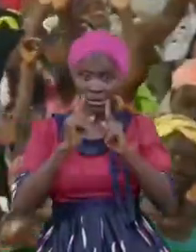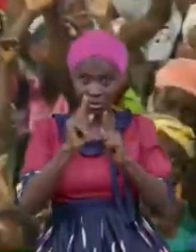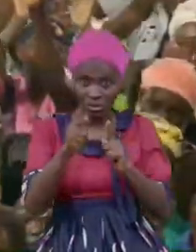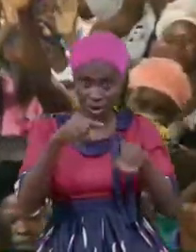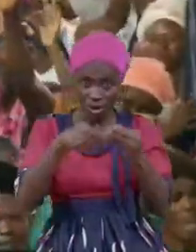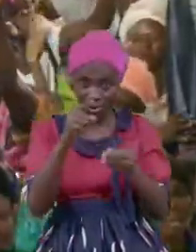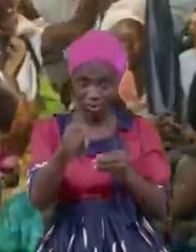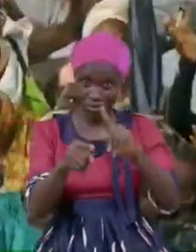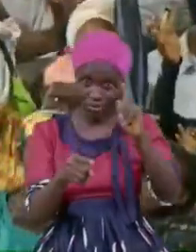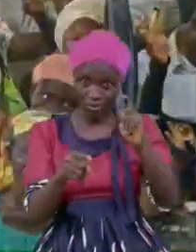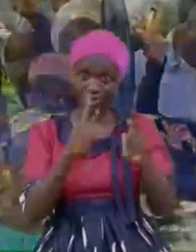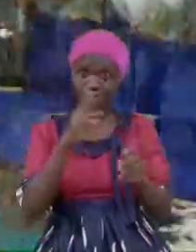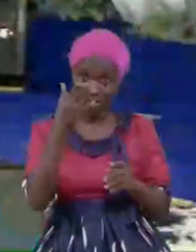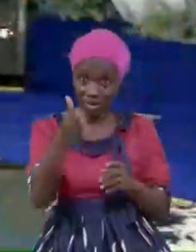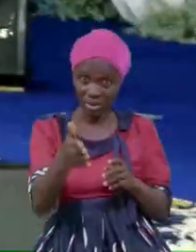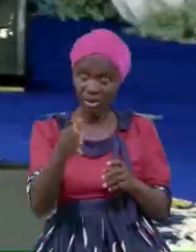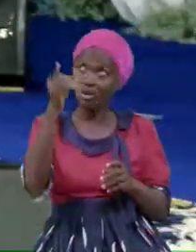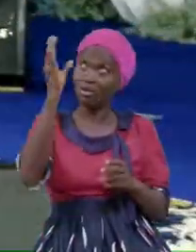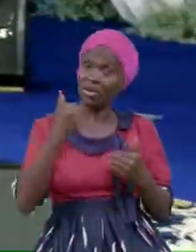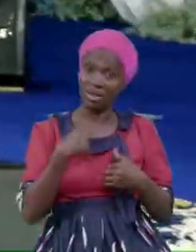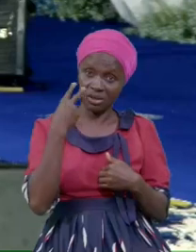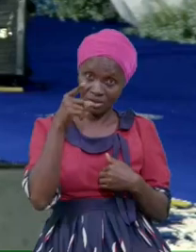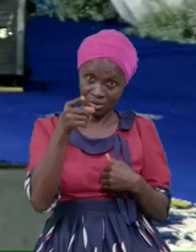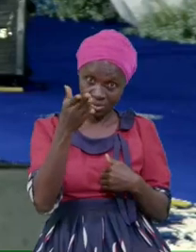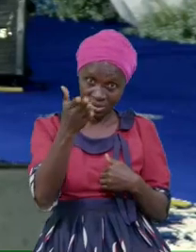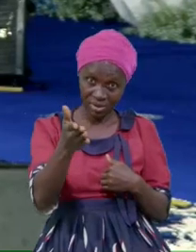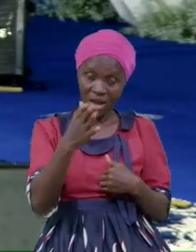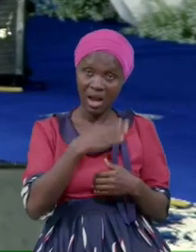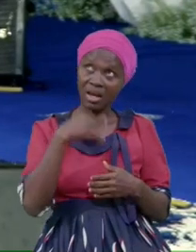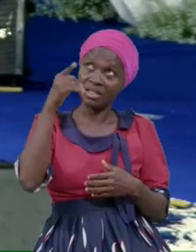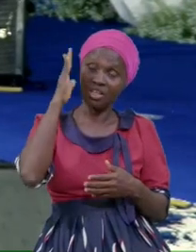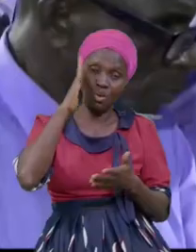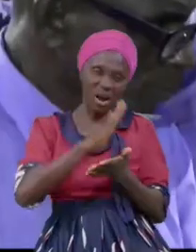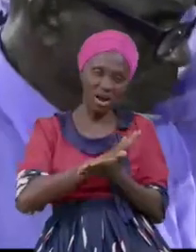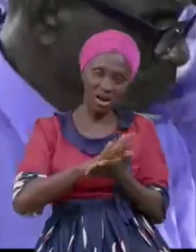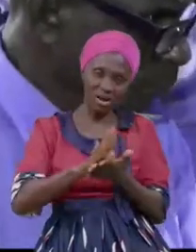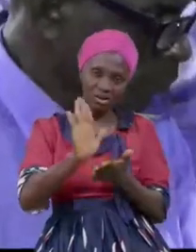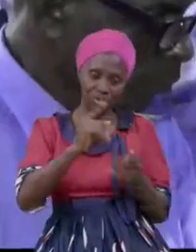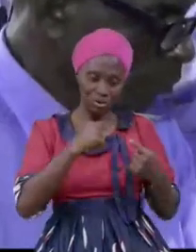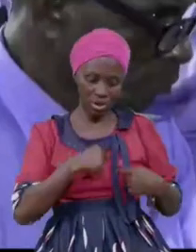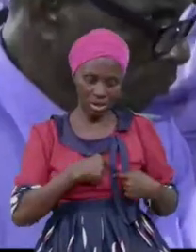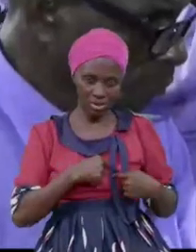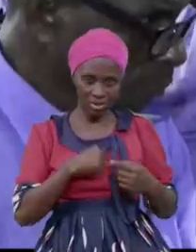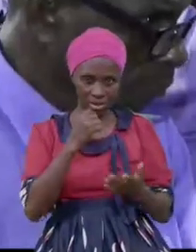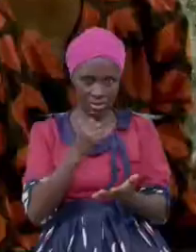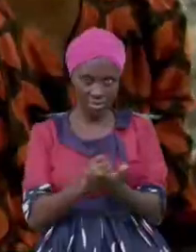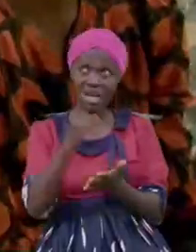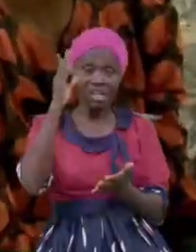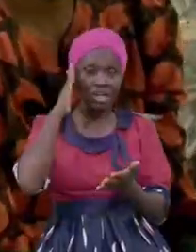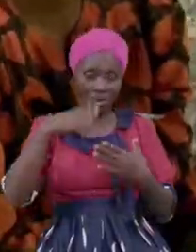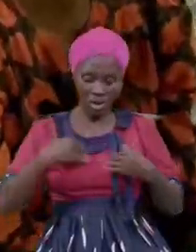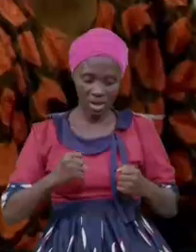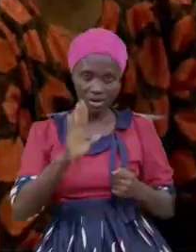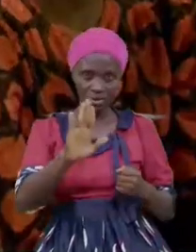es là. Dieu t'a vu là-bas. Il va purifier ton cœur. Il va guérir ton